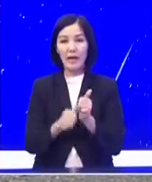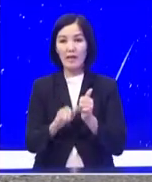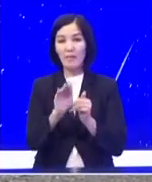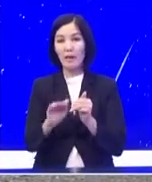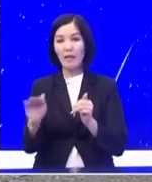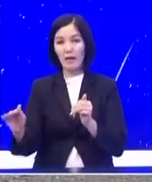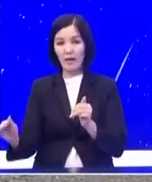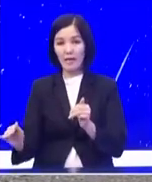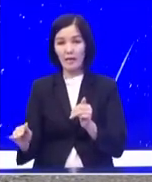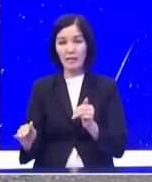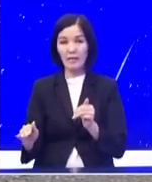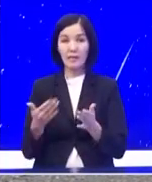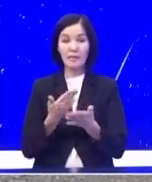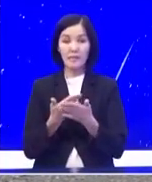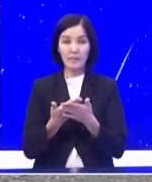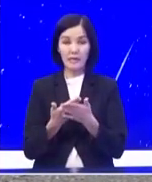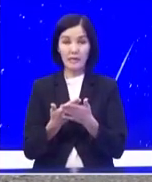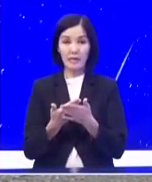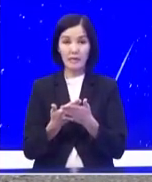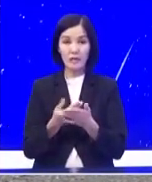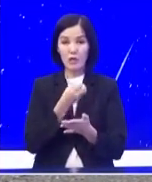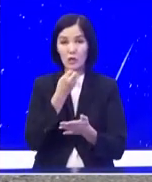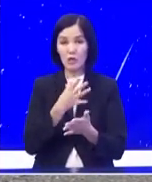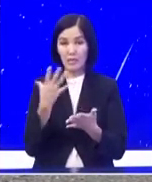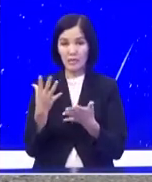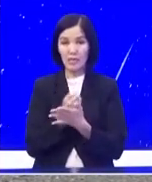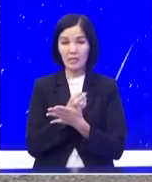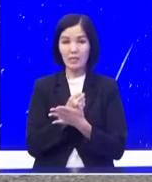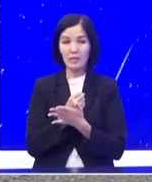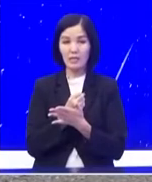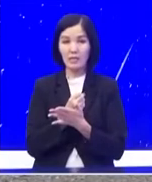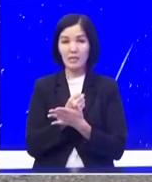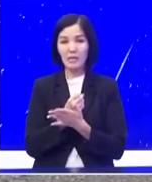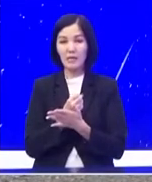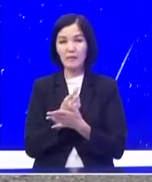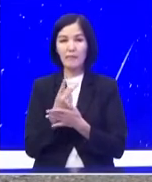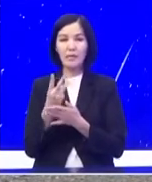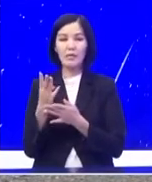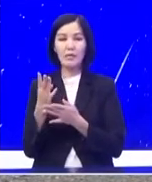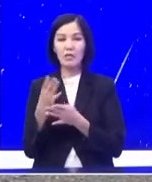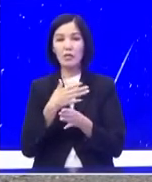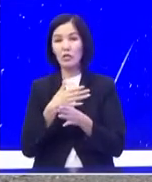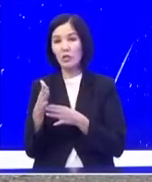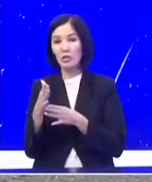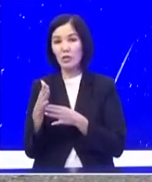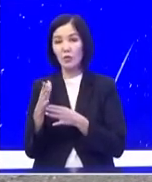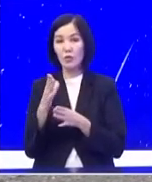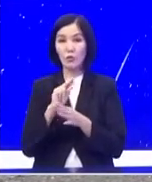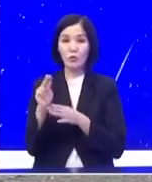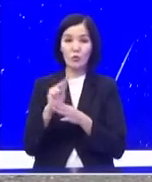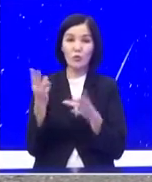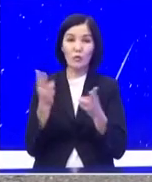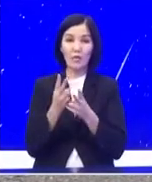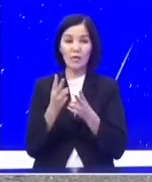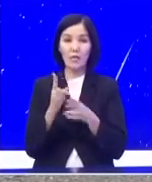қарай жаттықтырамын. Мысалы, біреу жақсы нәтиже көрсетіп жатса, енді бірнеше жеке сабақ өткізуге тура келеді. Арнайы жаттығулар